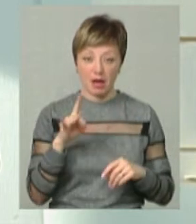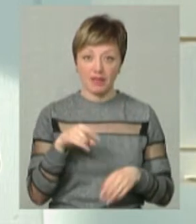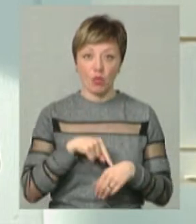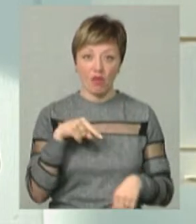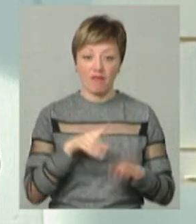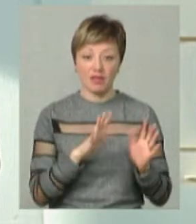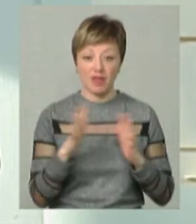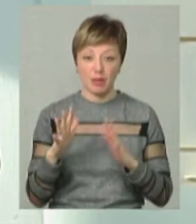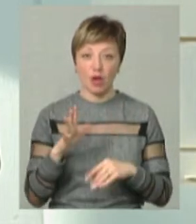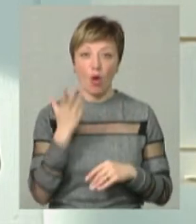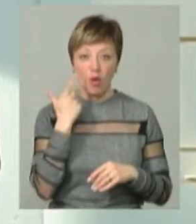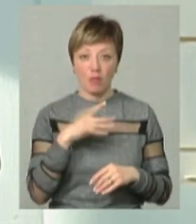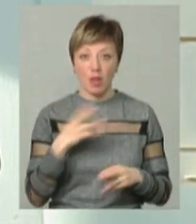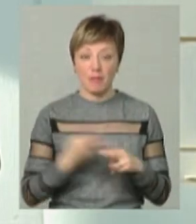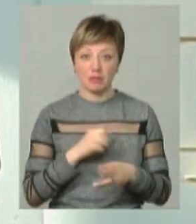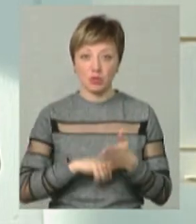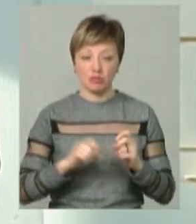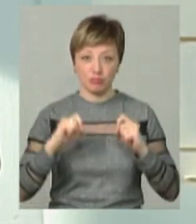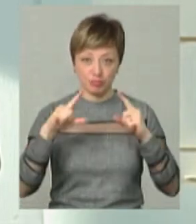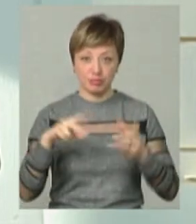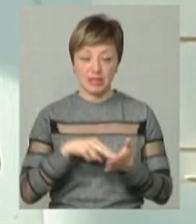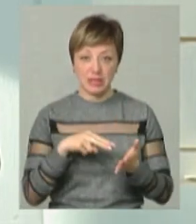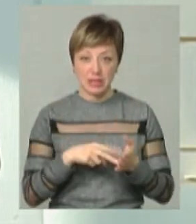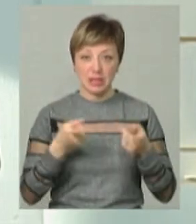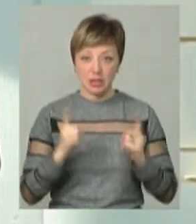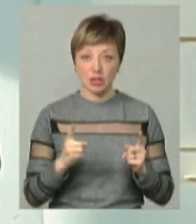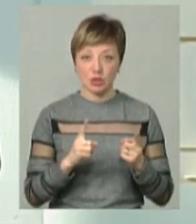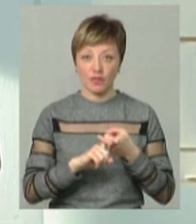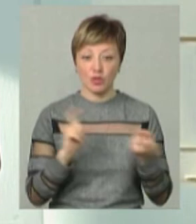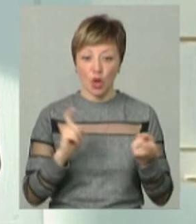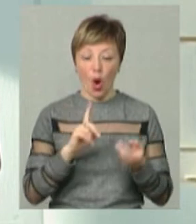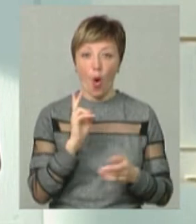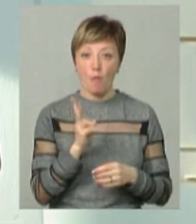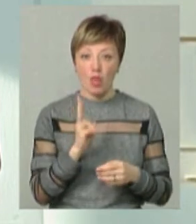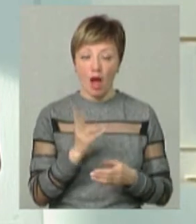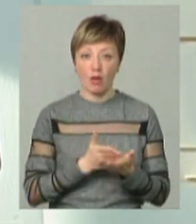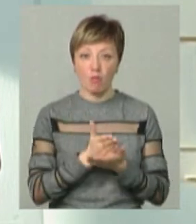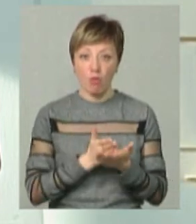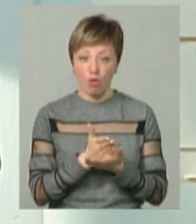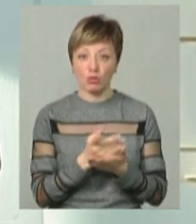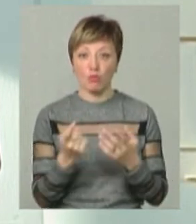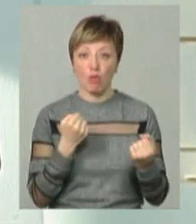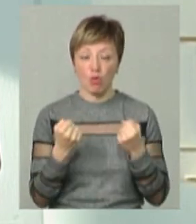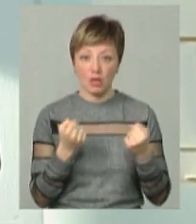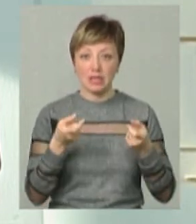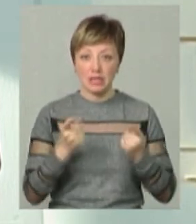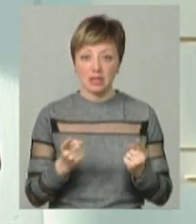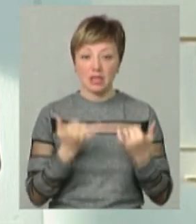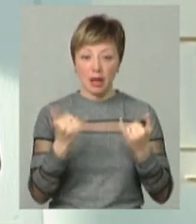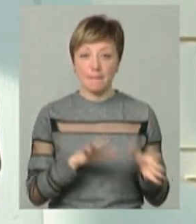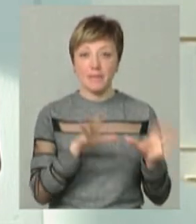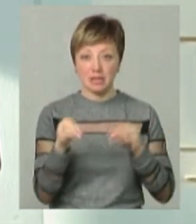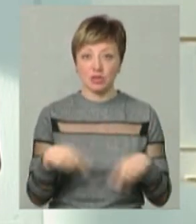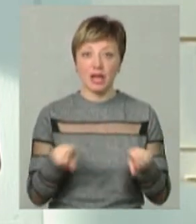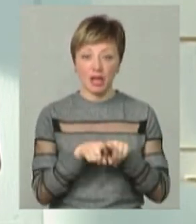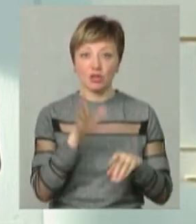на ті випадки, коли було необґрунтовано піднято ціни, почали дійсно відключати комунальні послуги, щоб боротися з тим, що дійсно для переселенців